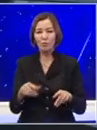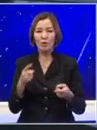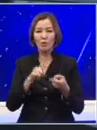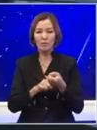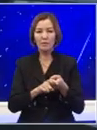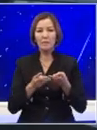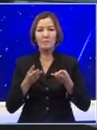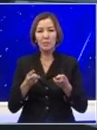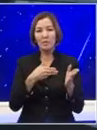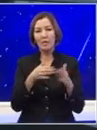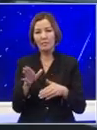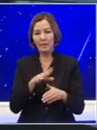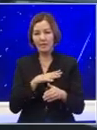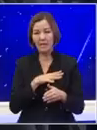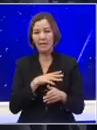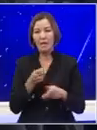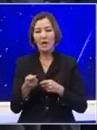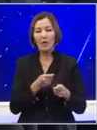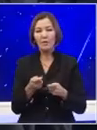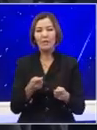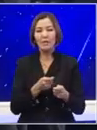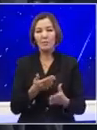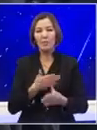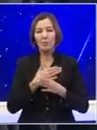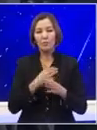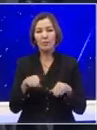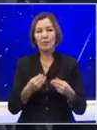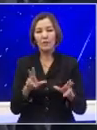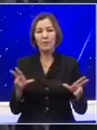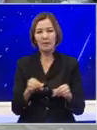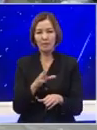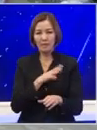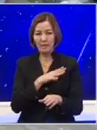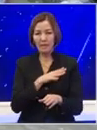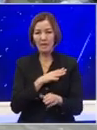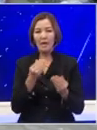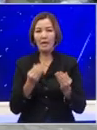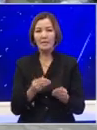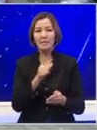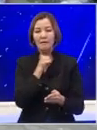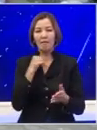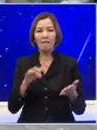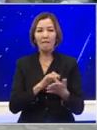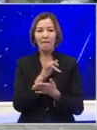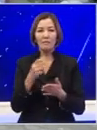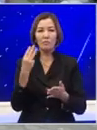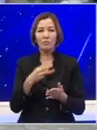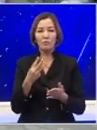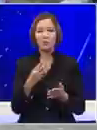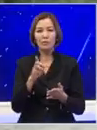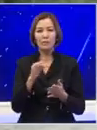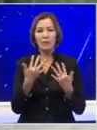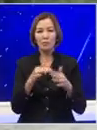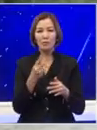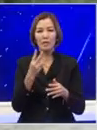көрінеді. Аудан әкімі оларға демеушілер есебінен көмек көрсетілетінін жеткізді. Айта кету керек, қазір Талғар қаласында 33, Бесағаш